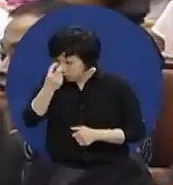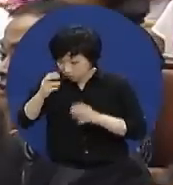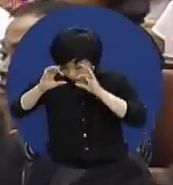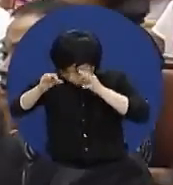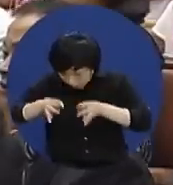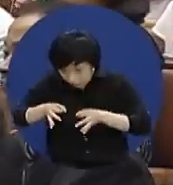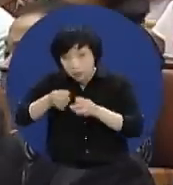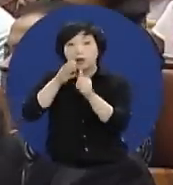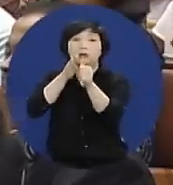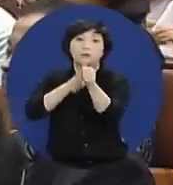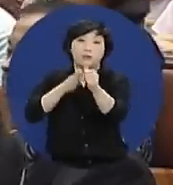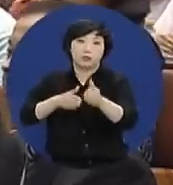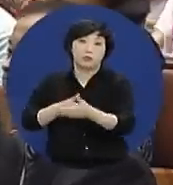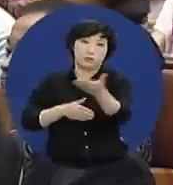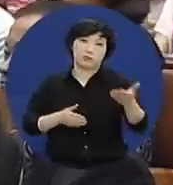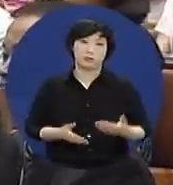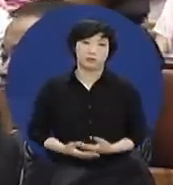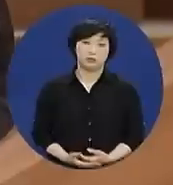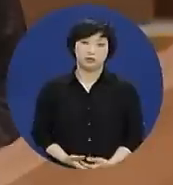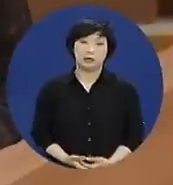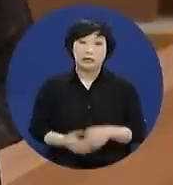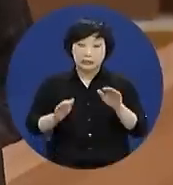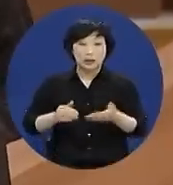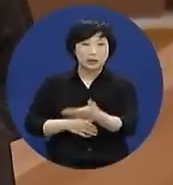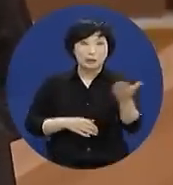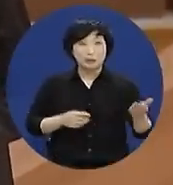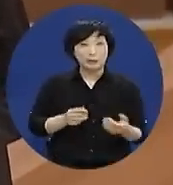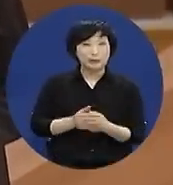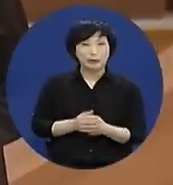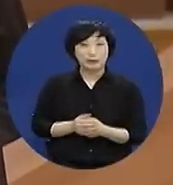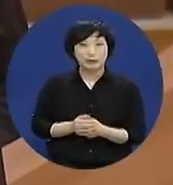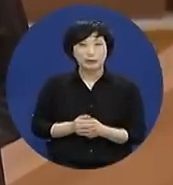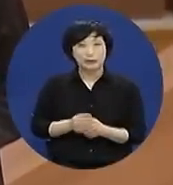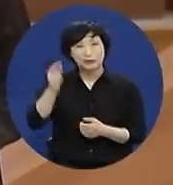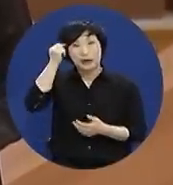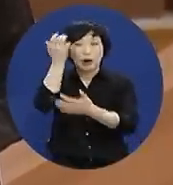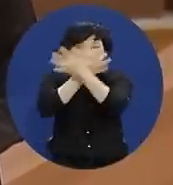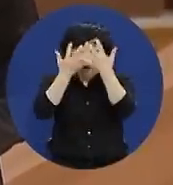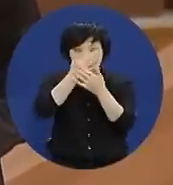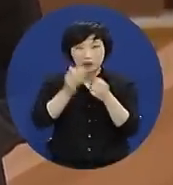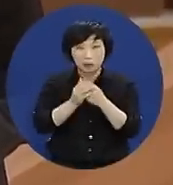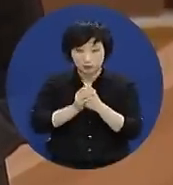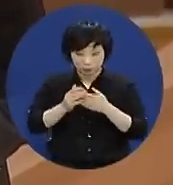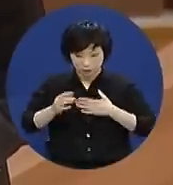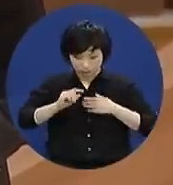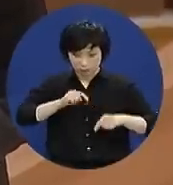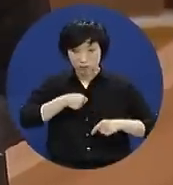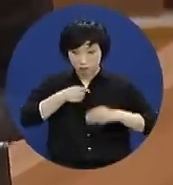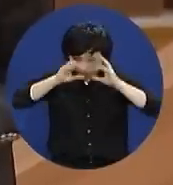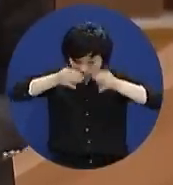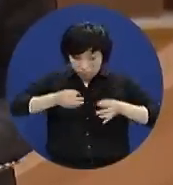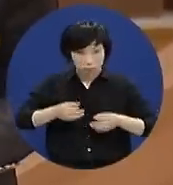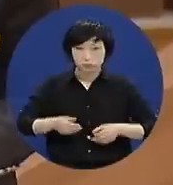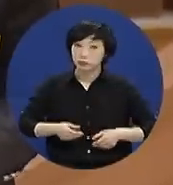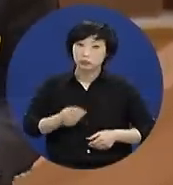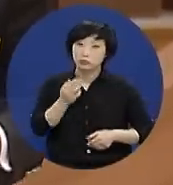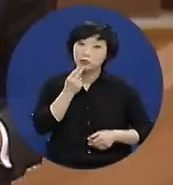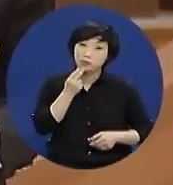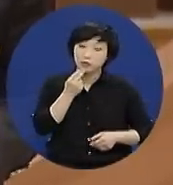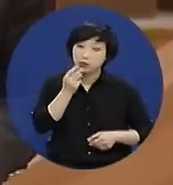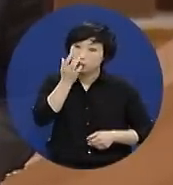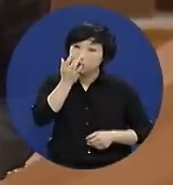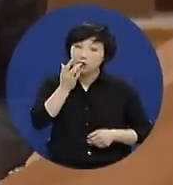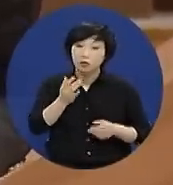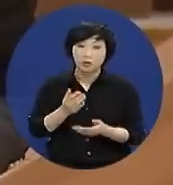見極めて神の見にあっていつも清いもになっているのをチェックしなければなりませんしかし心を